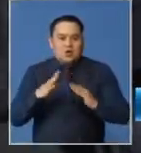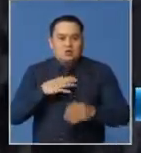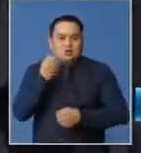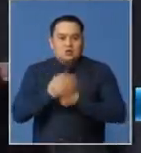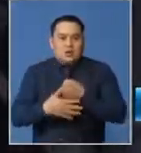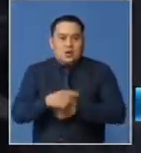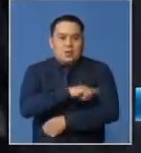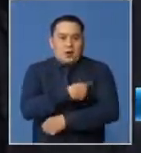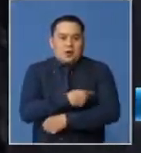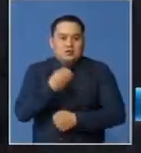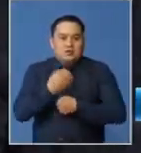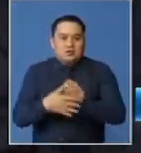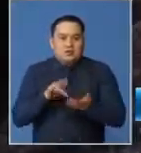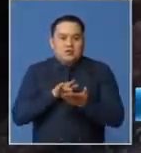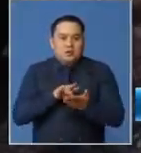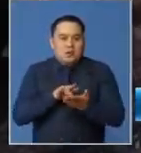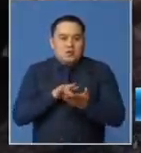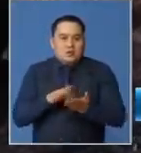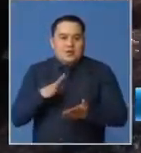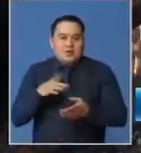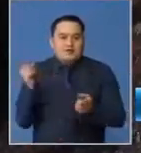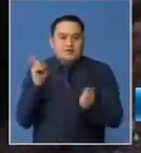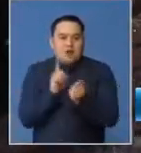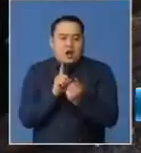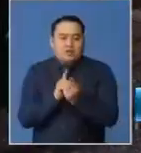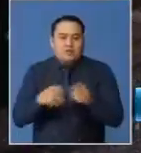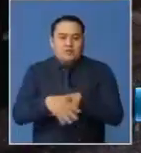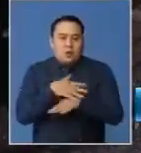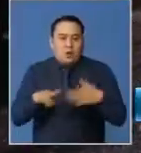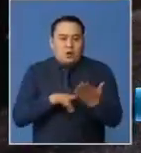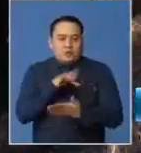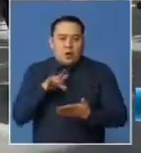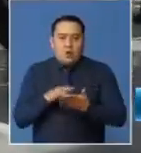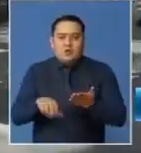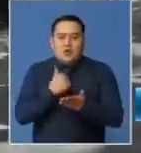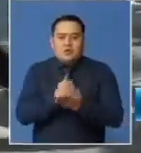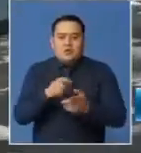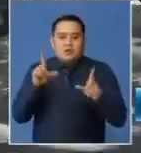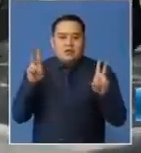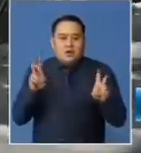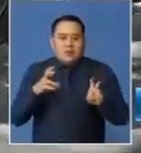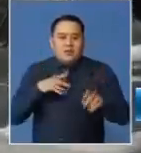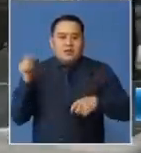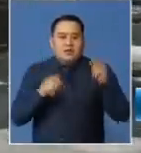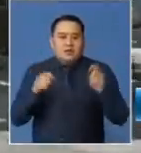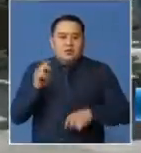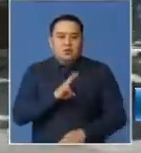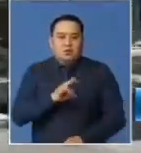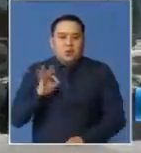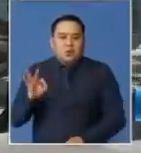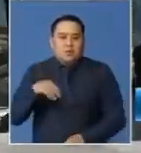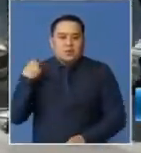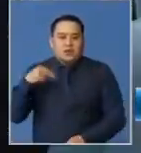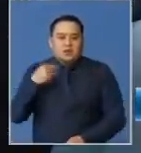центральная больница и центр туризма. Также они встретились с населением города. Поскольку главной темой нынешнего съезда партии Нур-Отан,